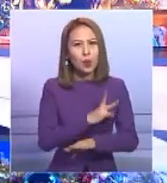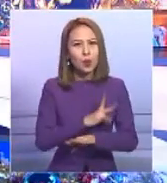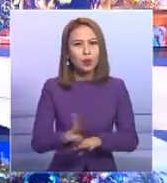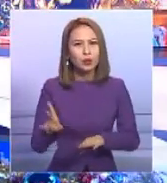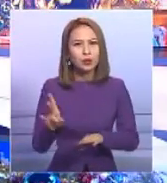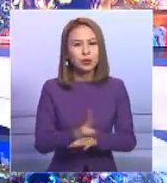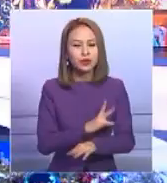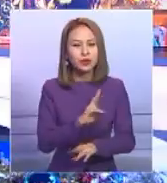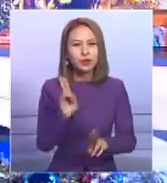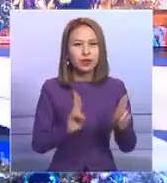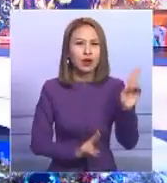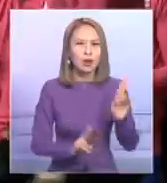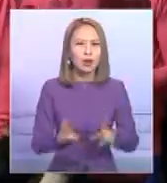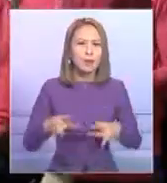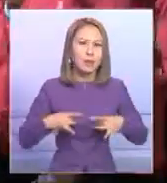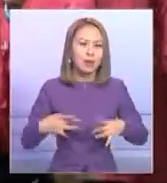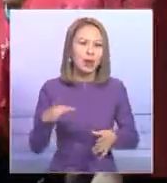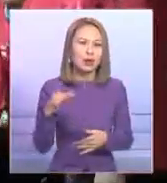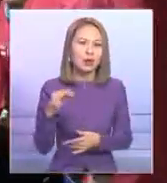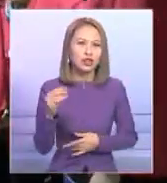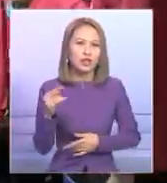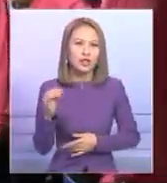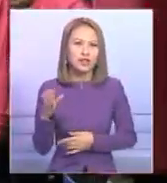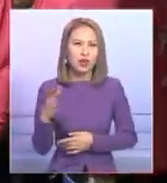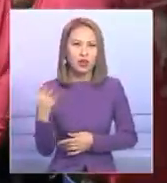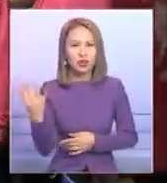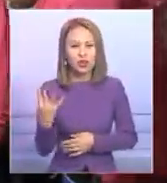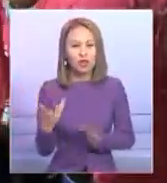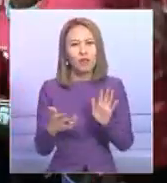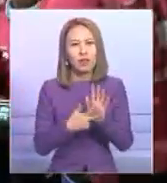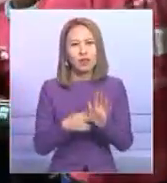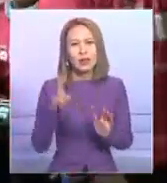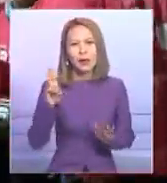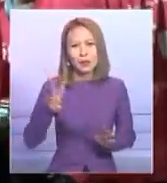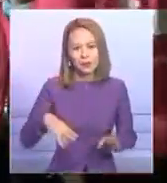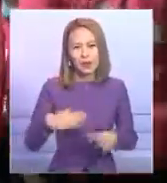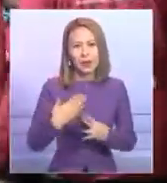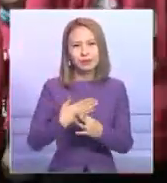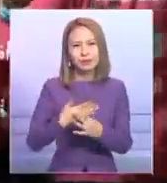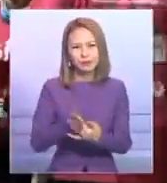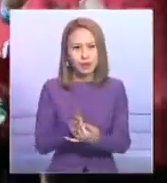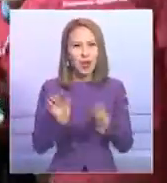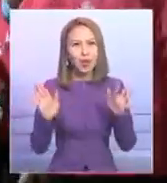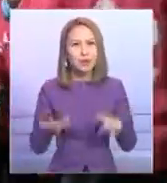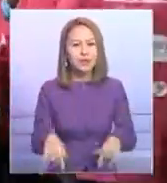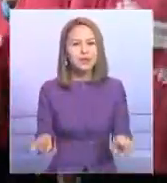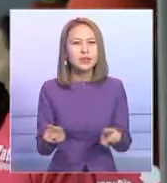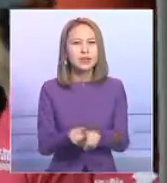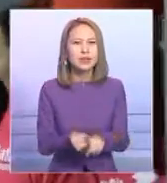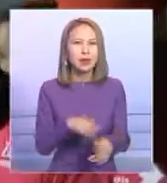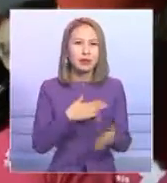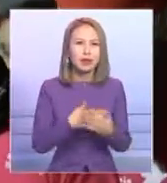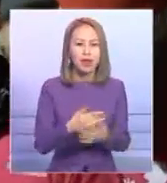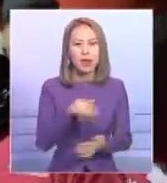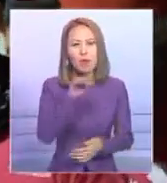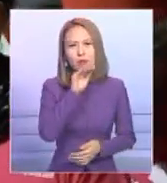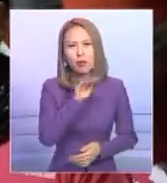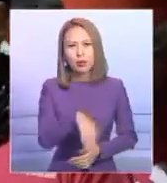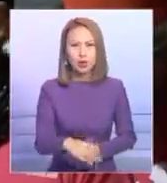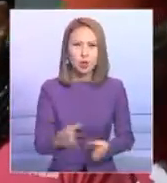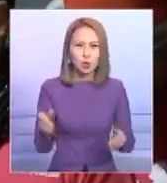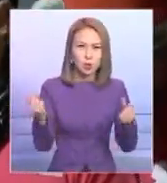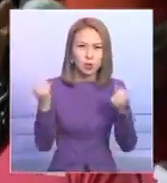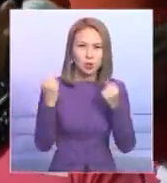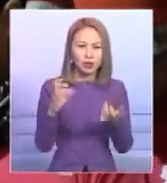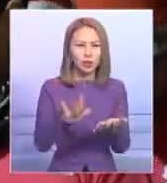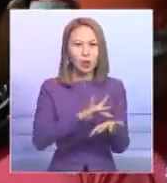Дәстүрлі қайырымдылық Рождестволық жарыс 4 және 8 шақырымдық межелерге бөлінді. Әуесқойлар мен кәсіби спортшылар қатары сынға